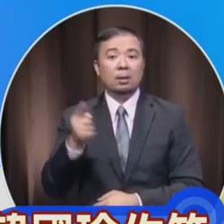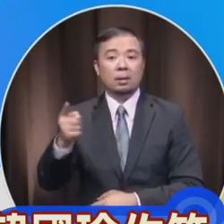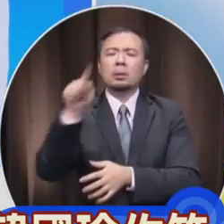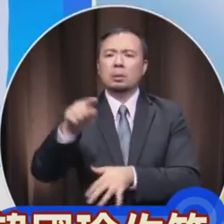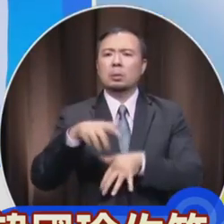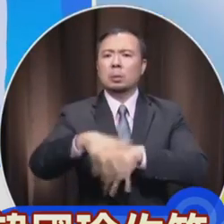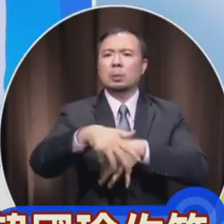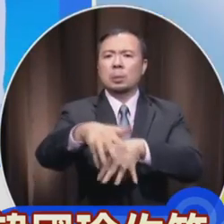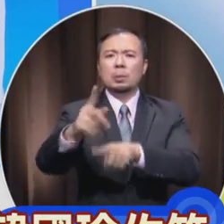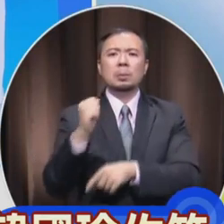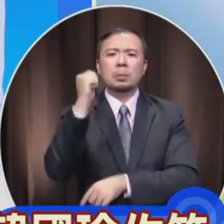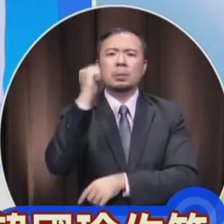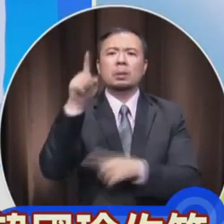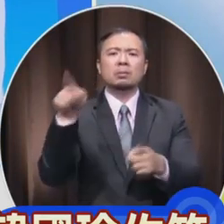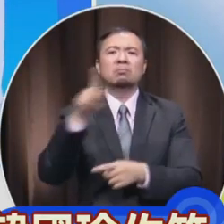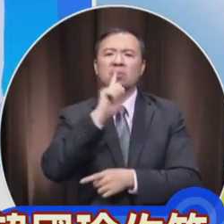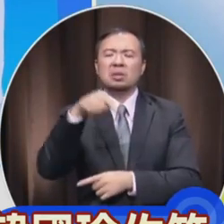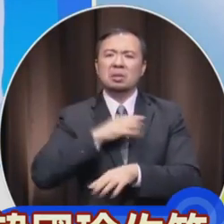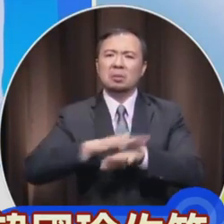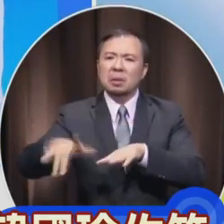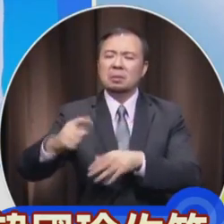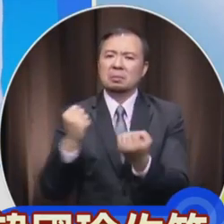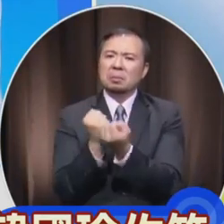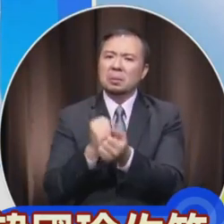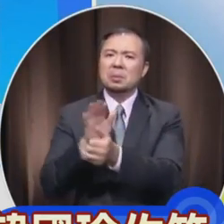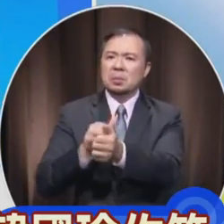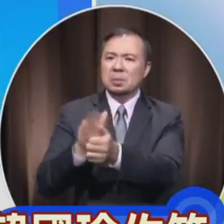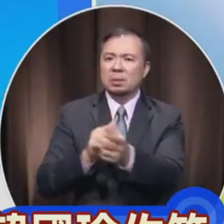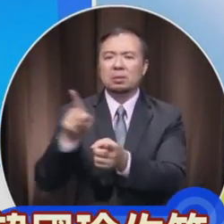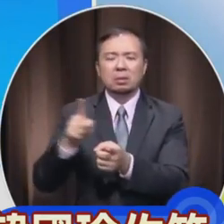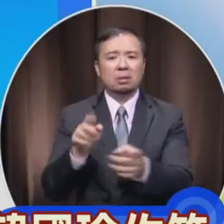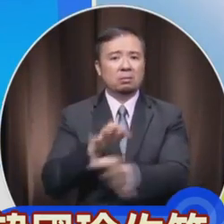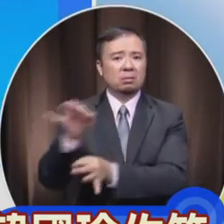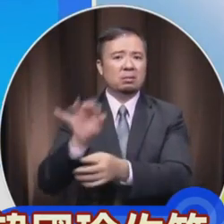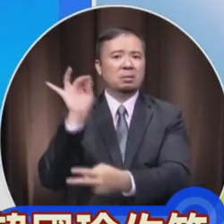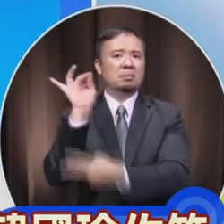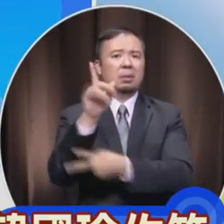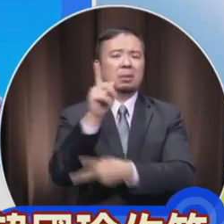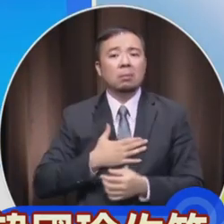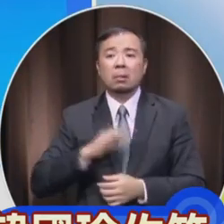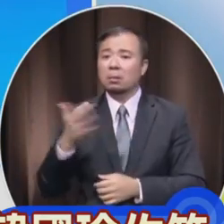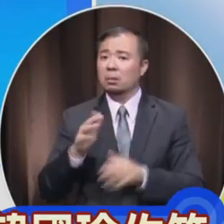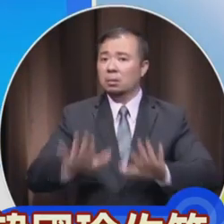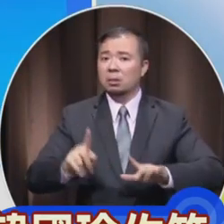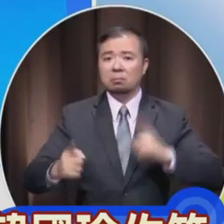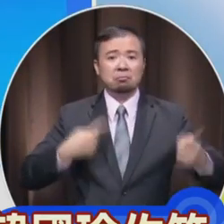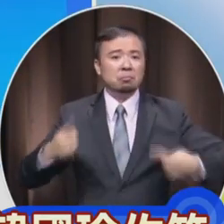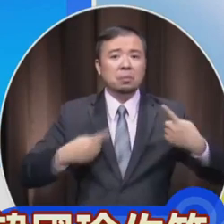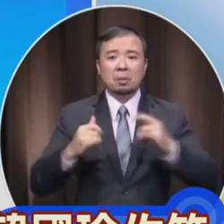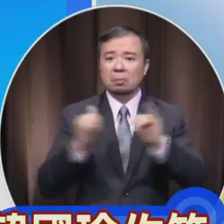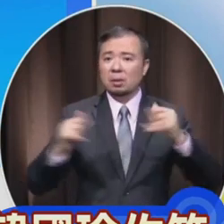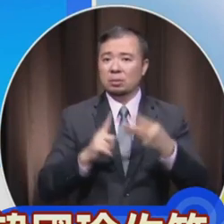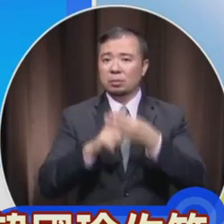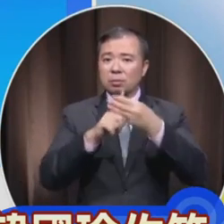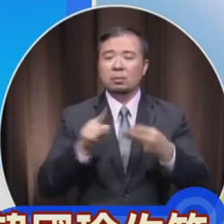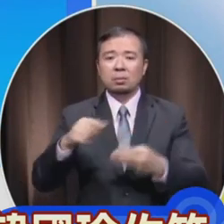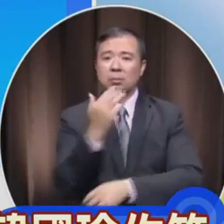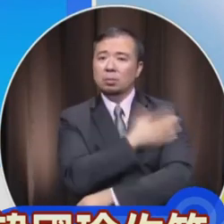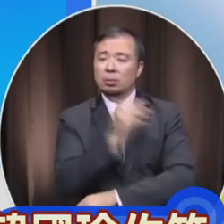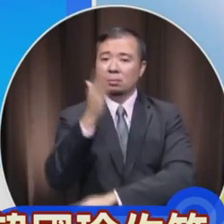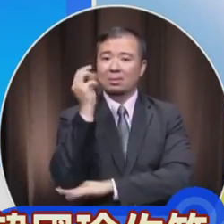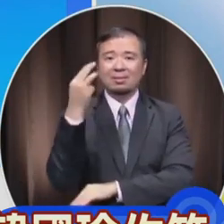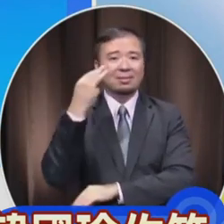委，经济100，那政治要0分。那我觉得说你有什么资格，或者是这个社会，即使是政治性的集会